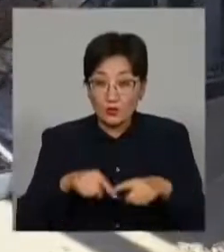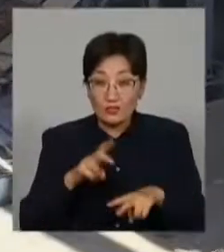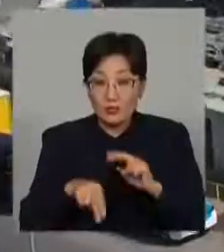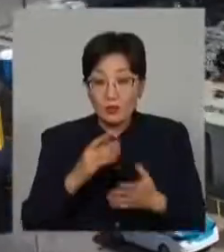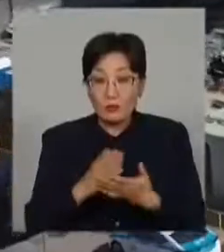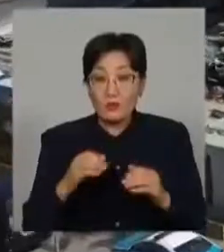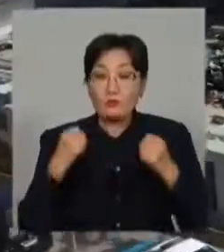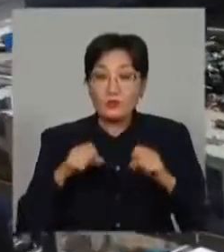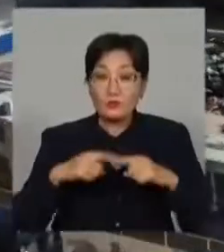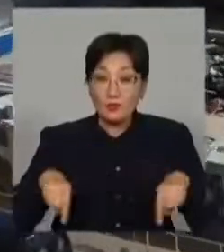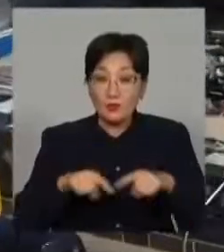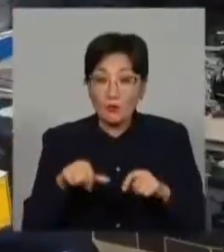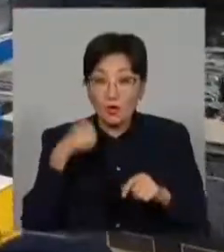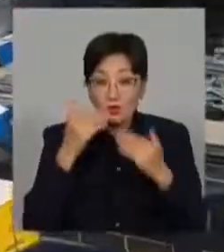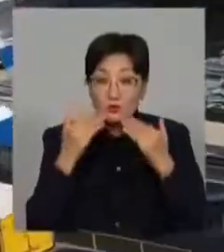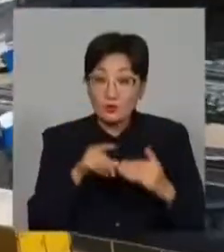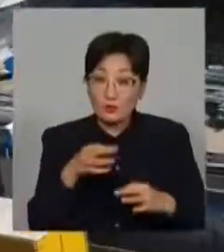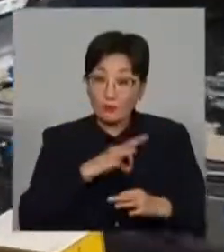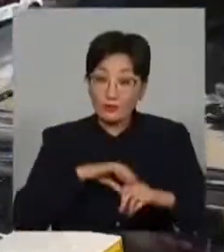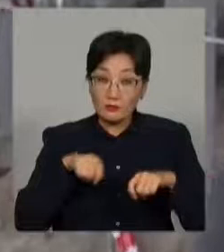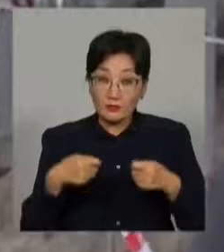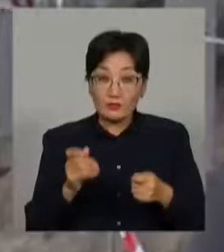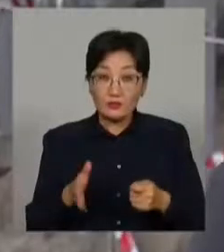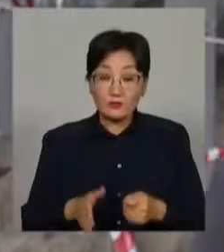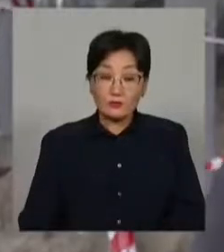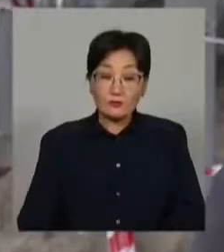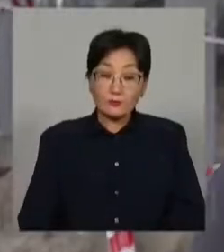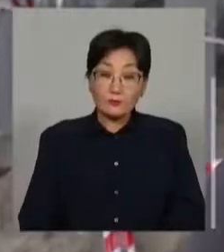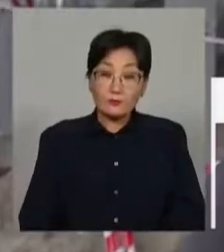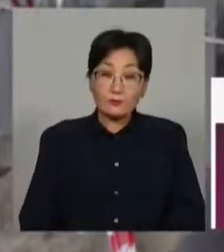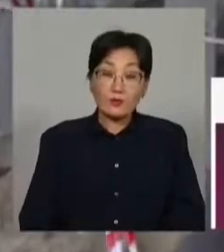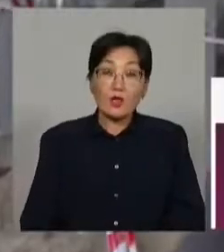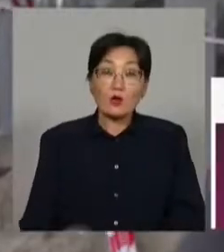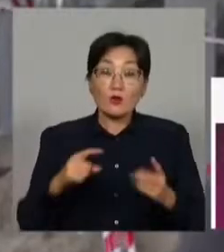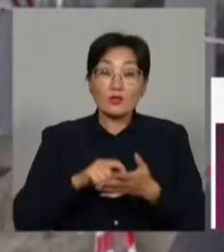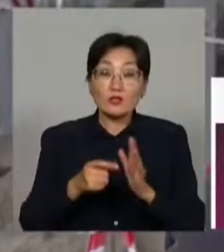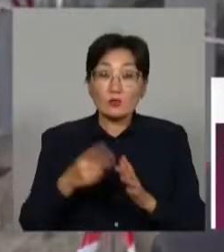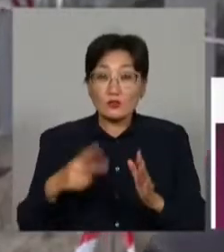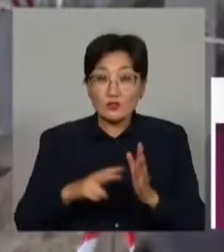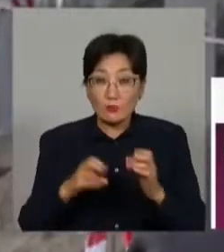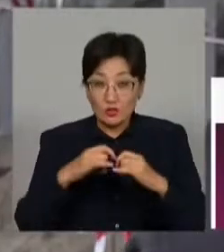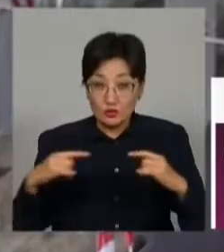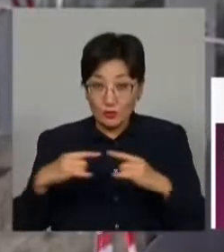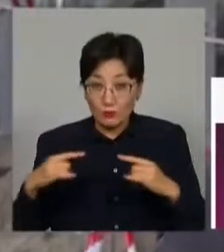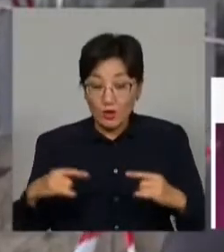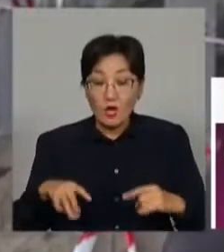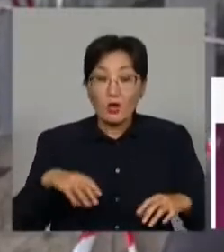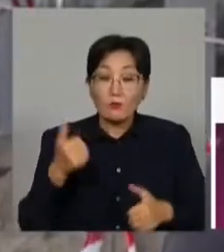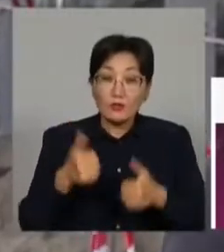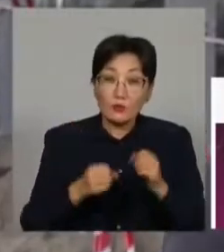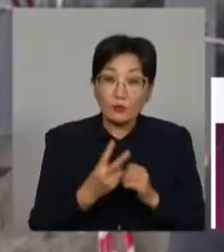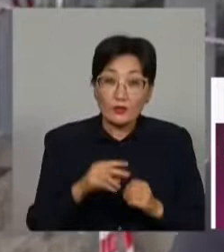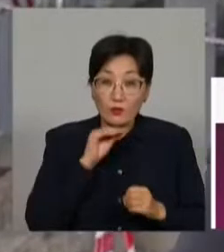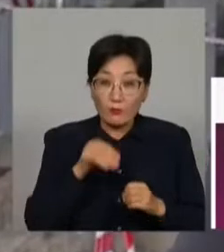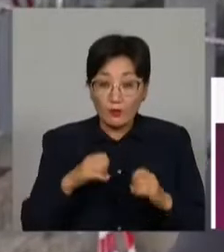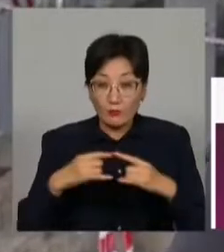Спорт нысандары жыл соңына дейін пайдалануға беріледі. Үлкен залда 27 үстел орналасады. Турнирлерде 12 кәсіби